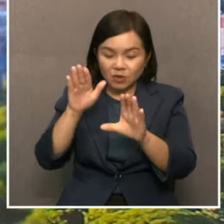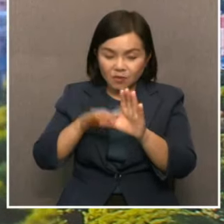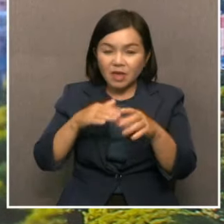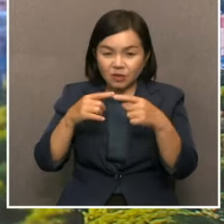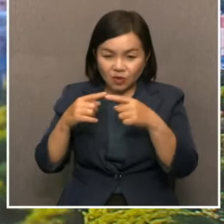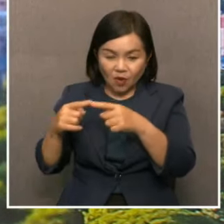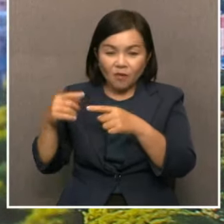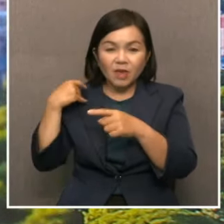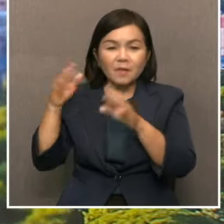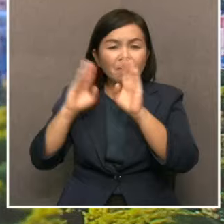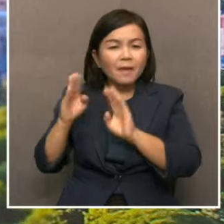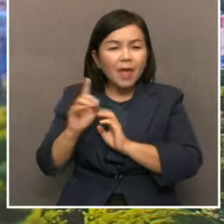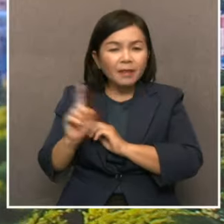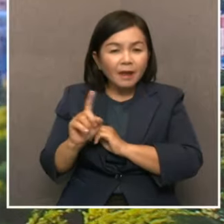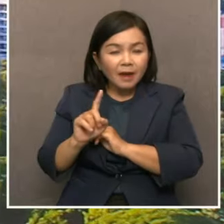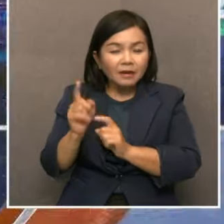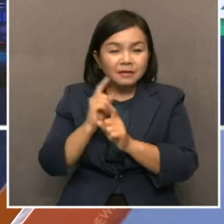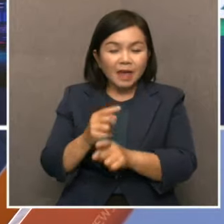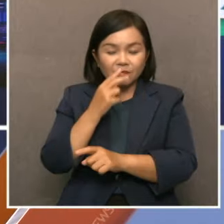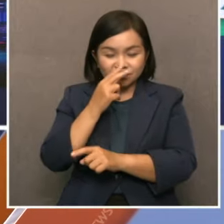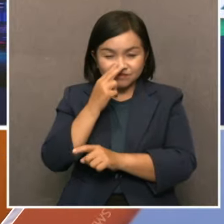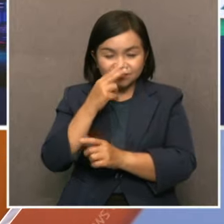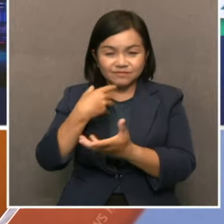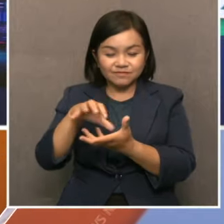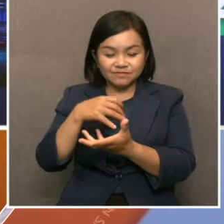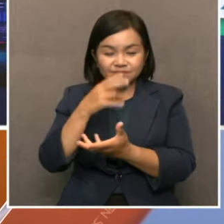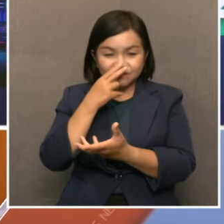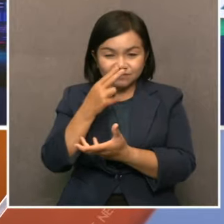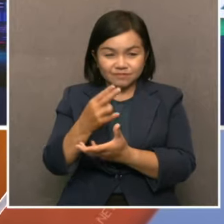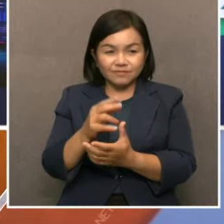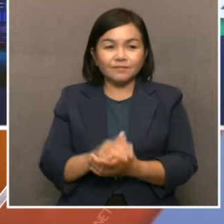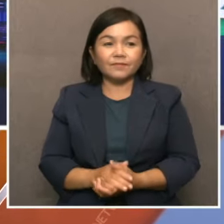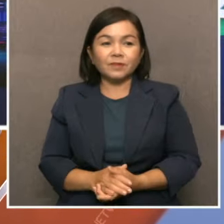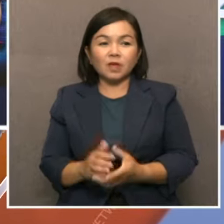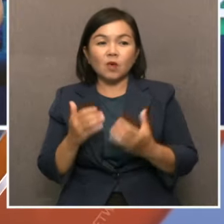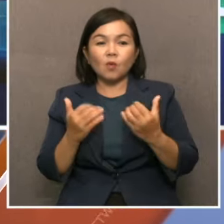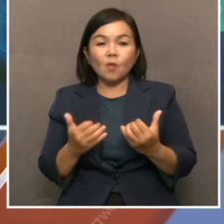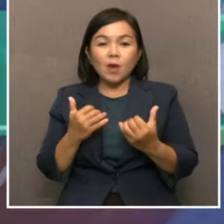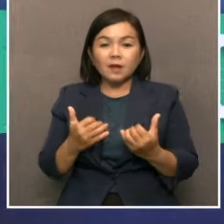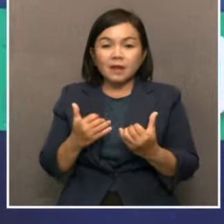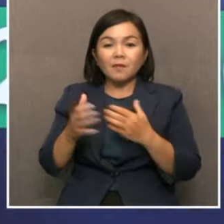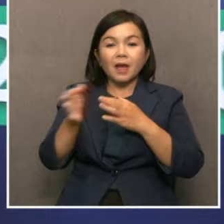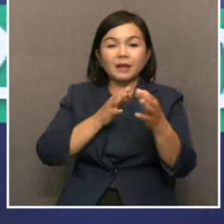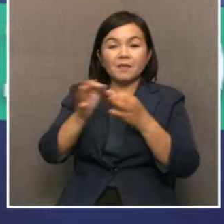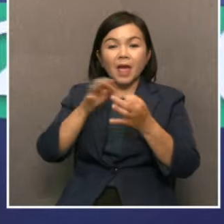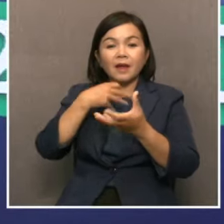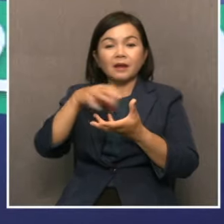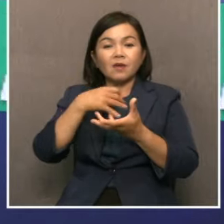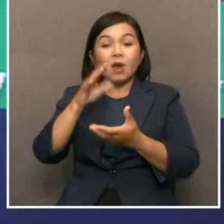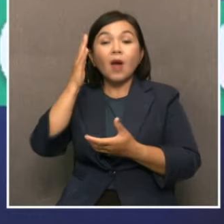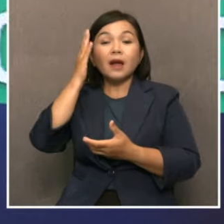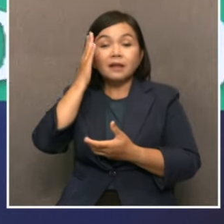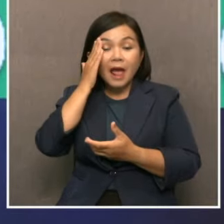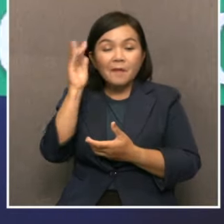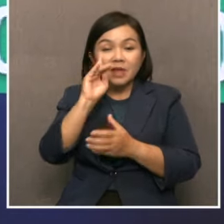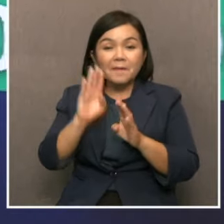ายละเอียดเป็นอย่างไรบ้างไปติดตามกันกับคุณจุเลยค่ะ วันนี้มาอัปเดตข้อมูลให้คุณผู้ชมได้รับทราบกันนะคะหลังจากที่เปิดเ